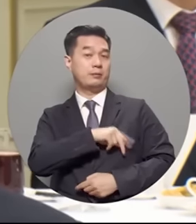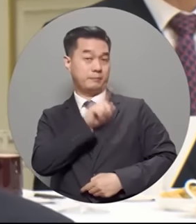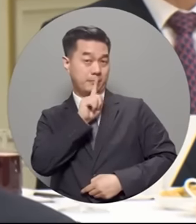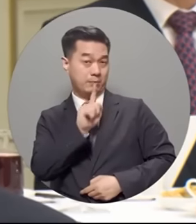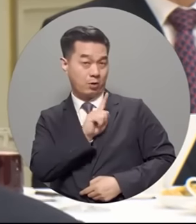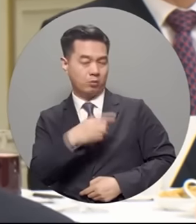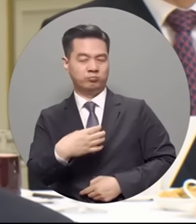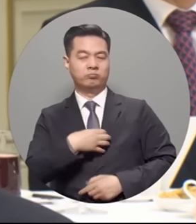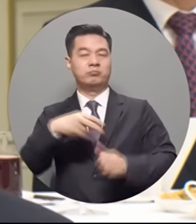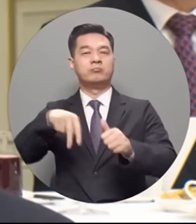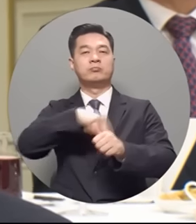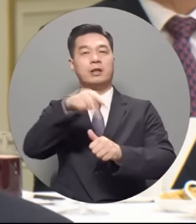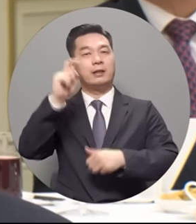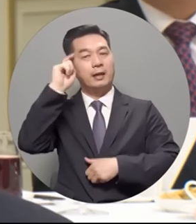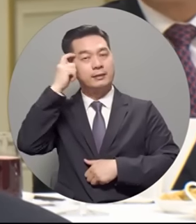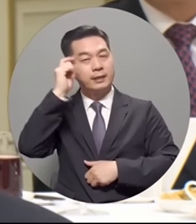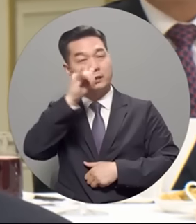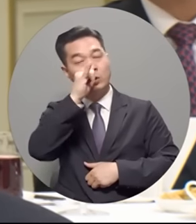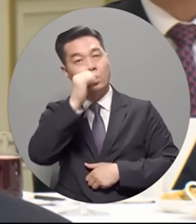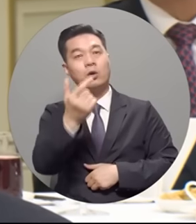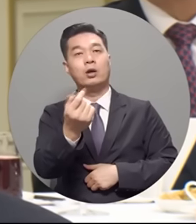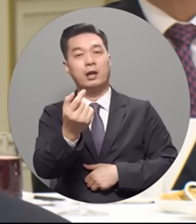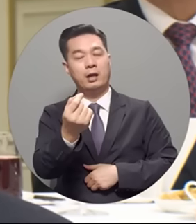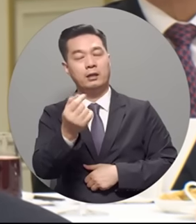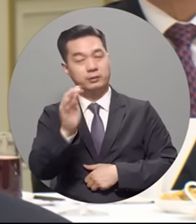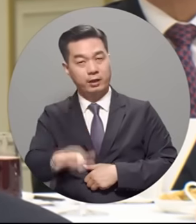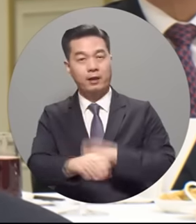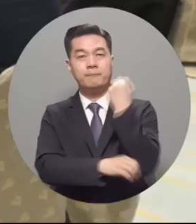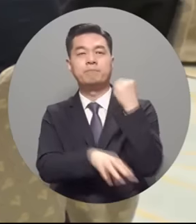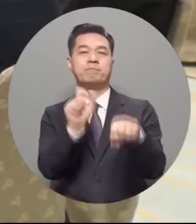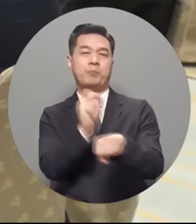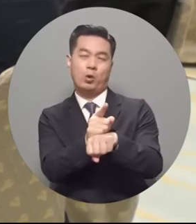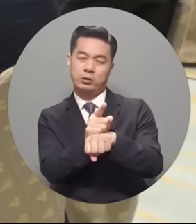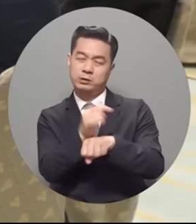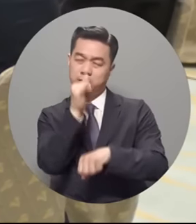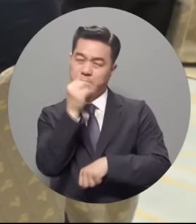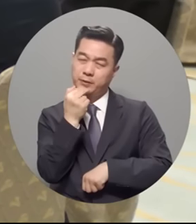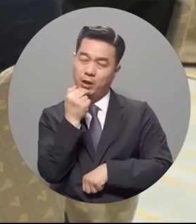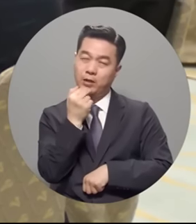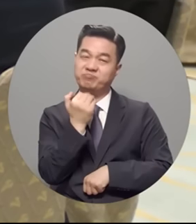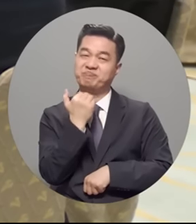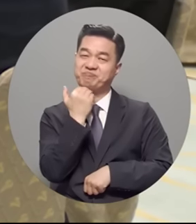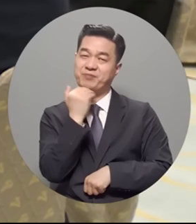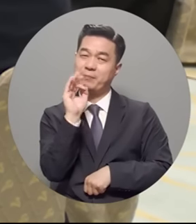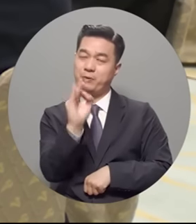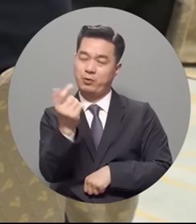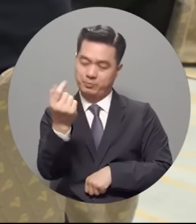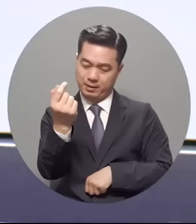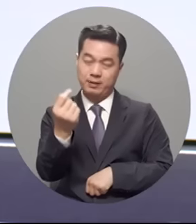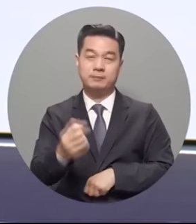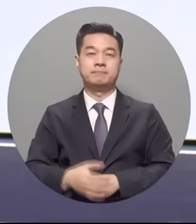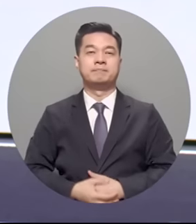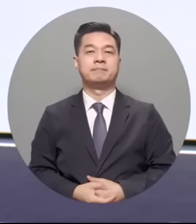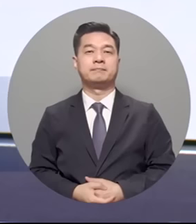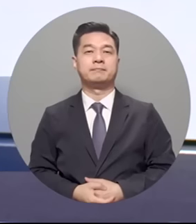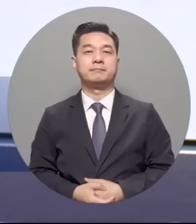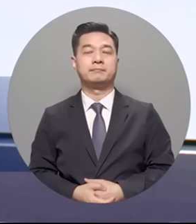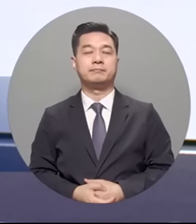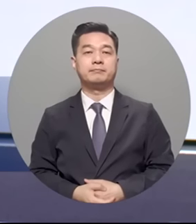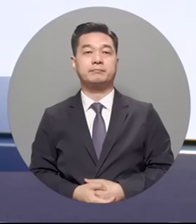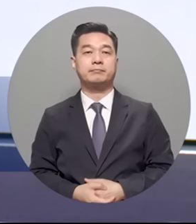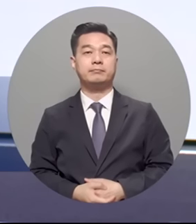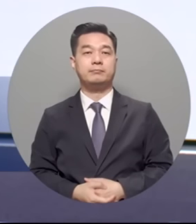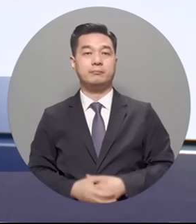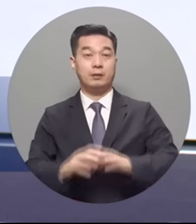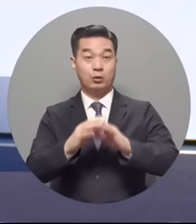상황에 대한 인식은 있는 것 같지만 본질을 파악하고 있는지는 지켜봐야 할 것 같다고 했습니다. 국민이 우리 정부